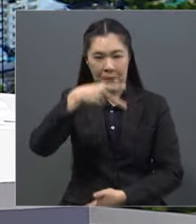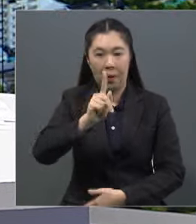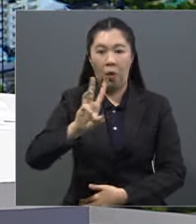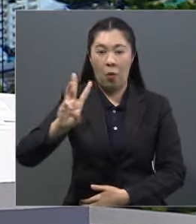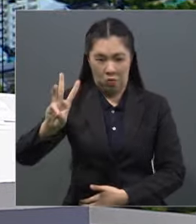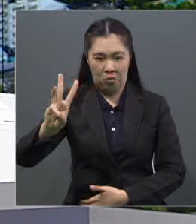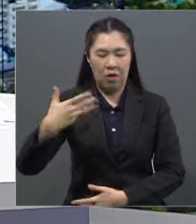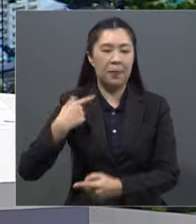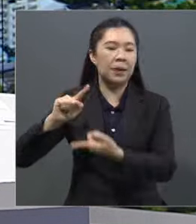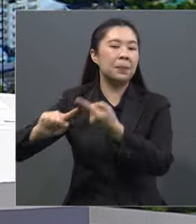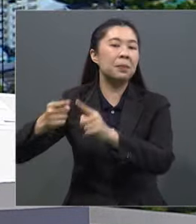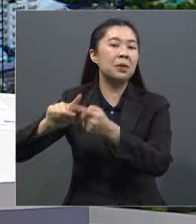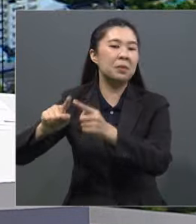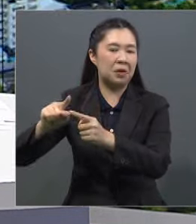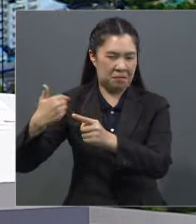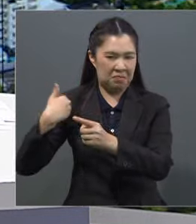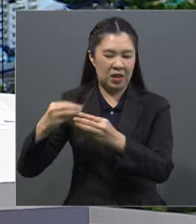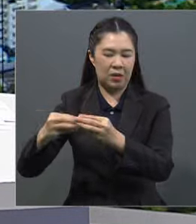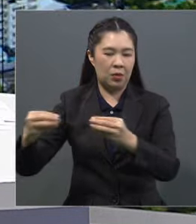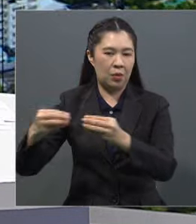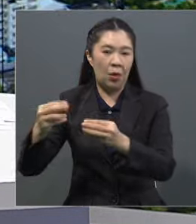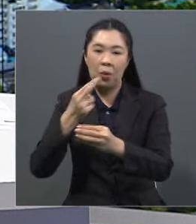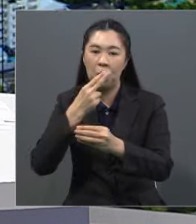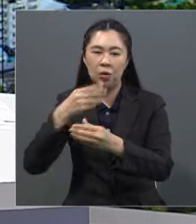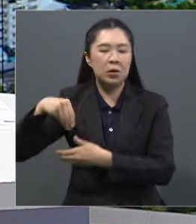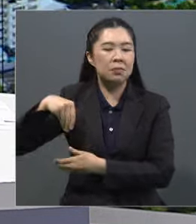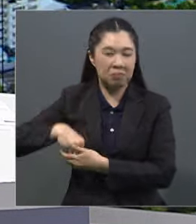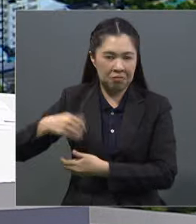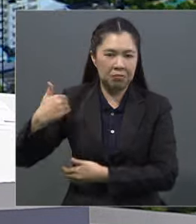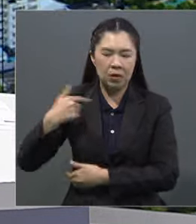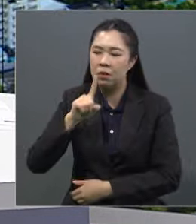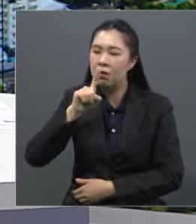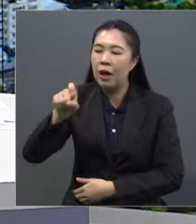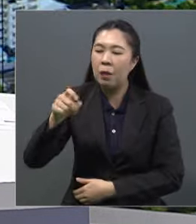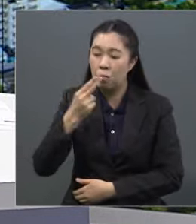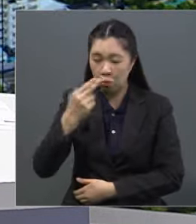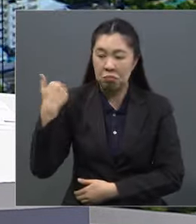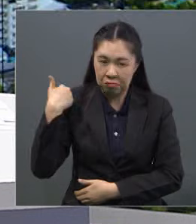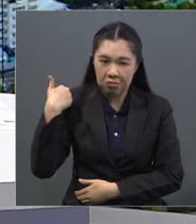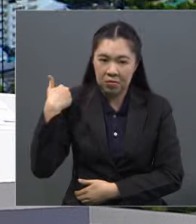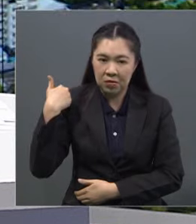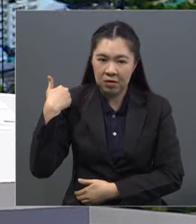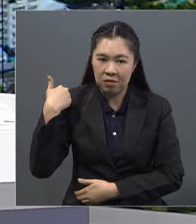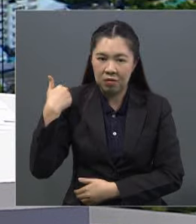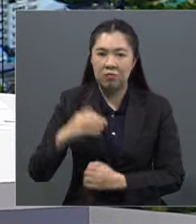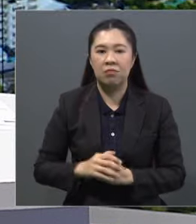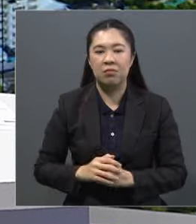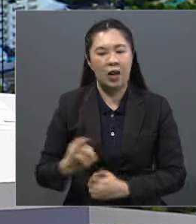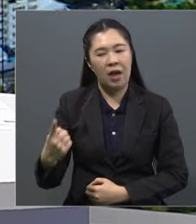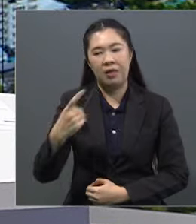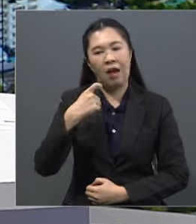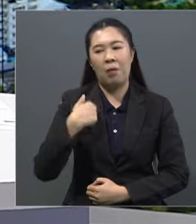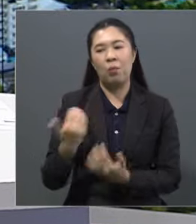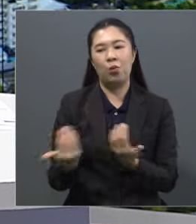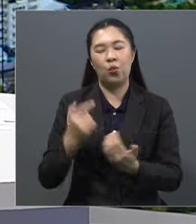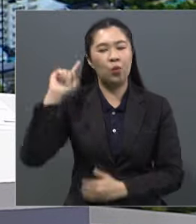างคนเนี่ยเขาก็มีพอร์ตบุหรี่ไฟฟ้าเหมือนกัน ใช่ค่ะถามเลยค่ะว่าเธอเนี่ยสูบบุหรี่ไฟฟ้าหรือเปล่า พูดคุยกันลูกสาวเหรอ ใช่ค่ะพูดคุยกันแ